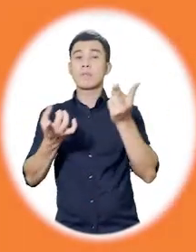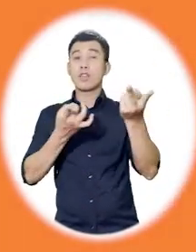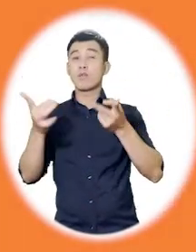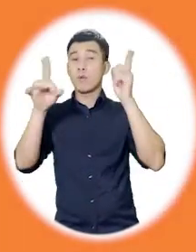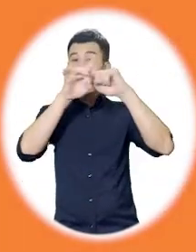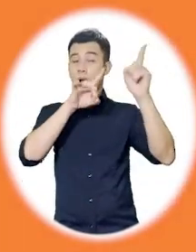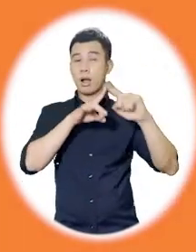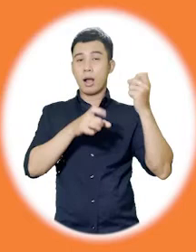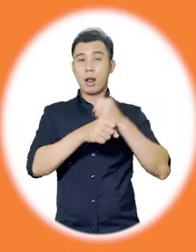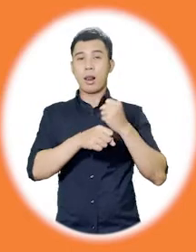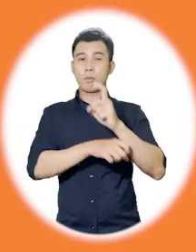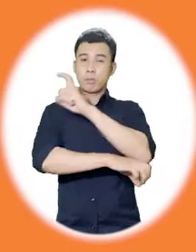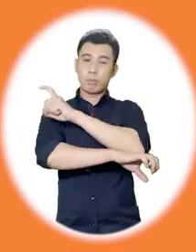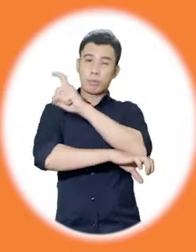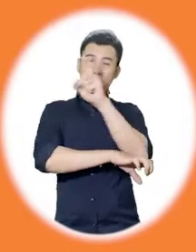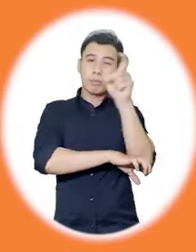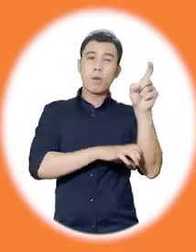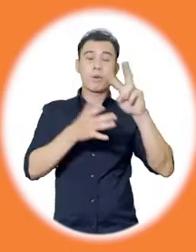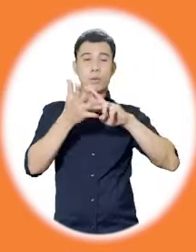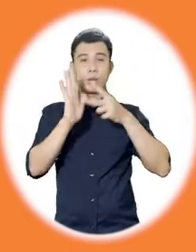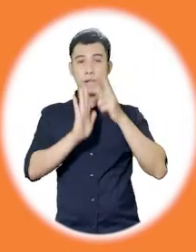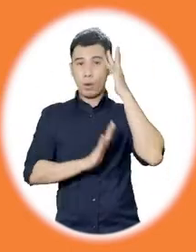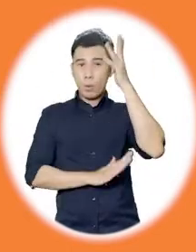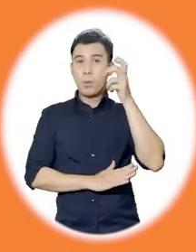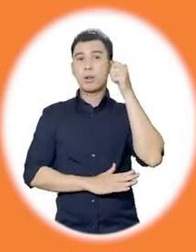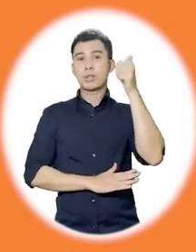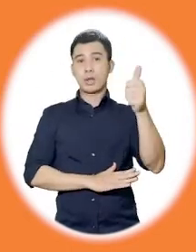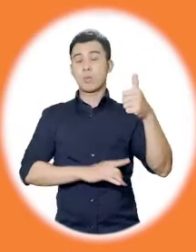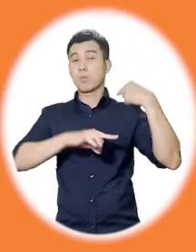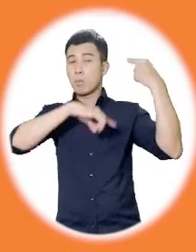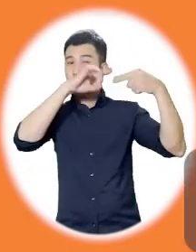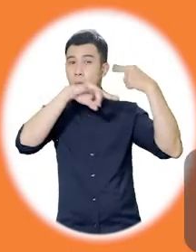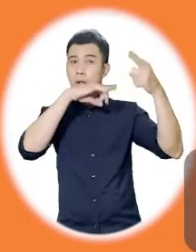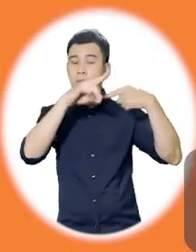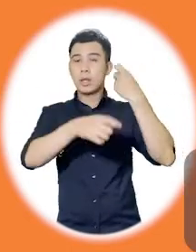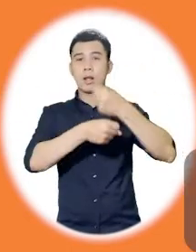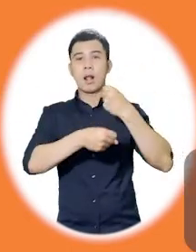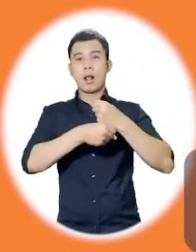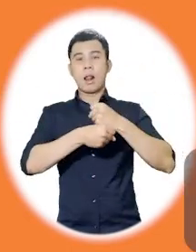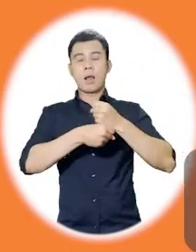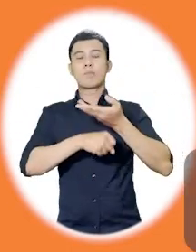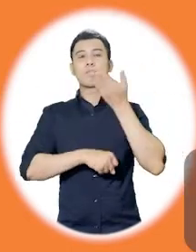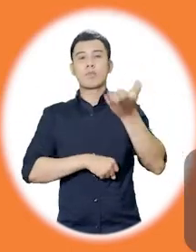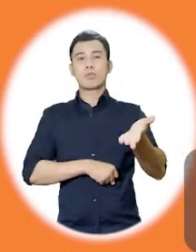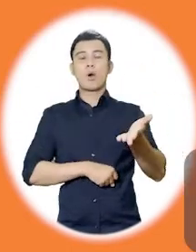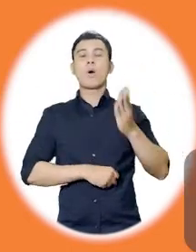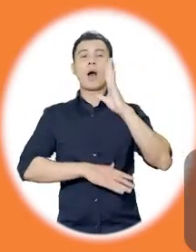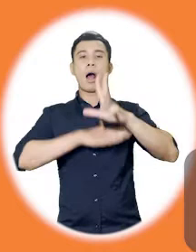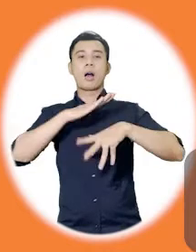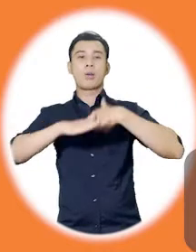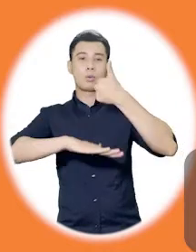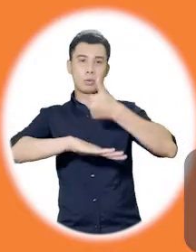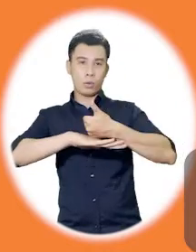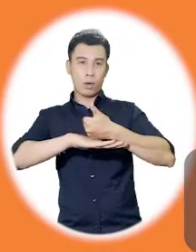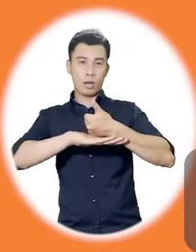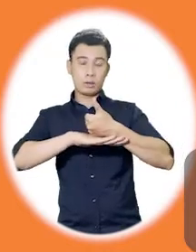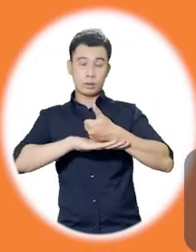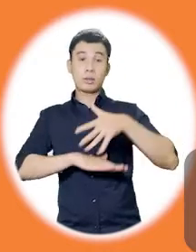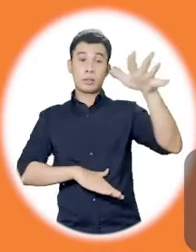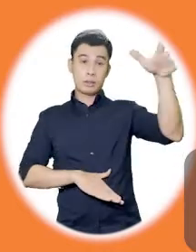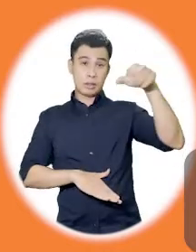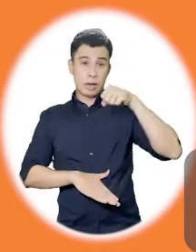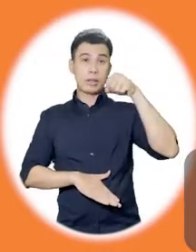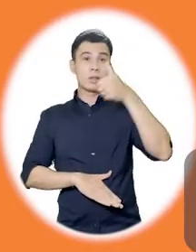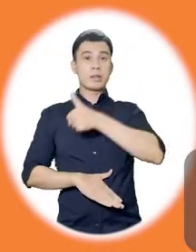Điều phối và quản trị điều phối còn cho phép các dịch vụ thiết yếu được thực hiện đồng bộ. Điều này có ý nghĩa quan trọng bởi quá trình này sẽ đảm bảo an toàn hơn cho nạn